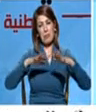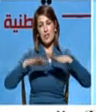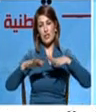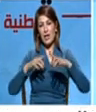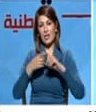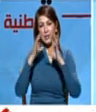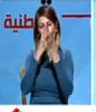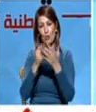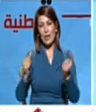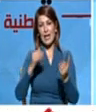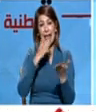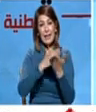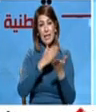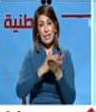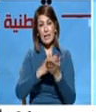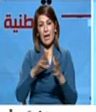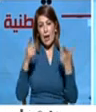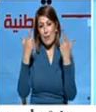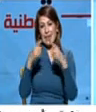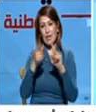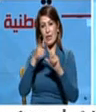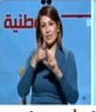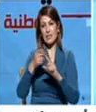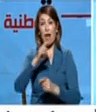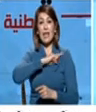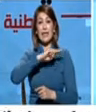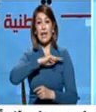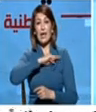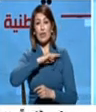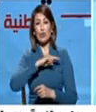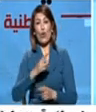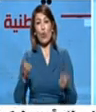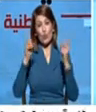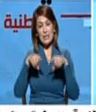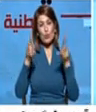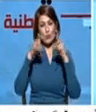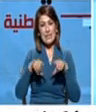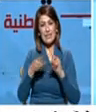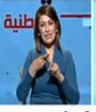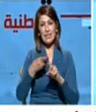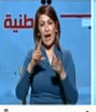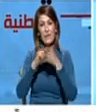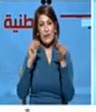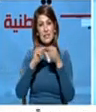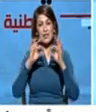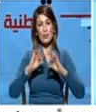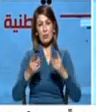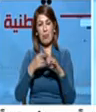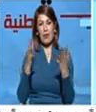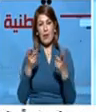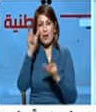وكل ما هو علاقه بال اه الصندوق الاجتماعي اللي اقول لك ايش نعمل